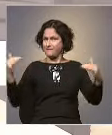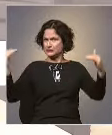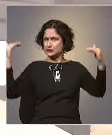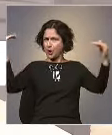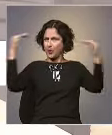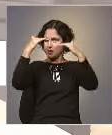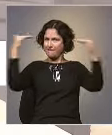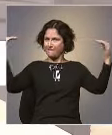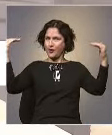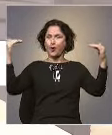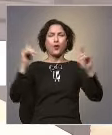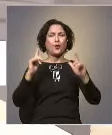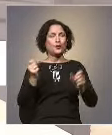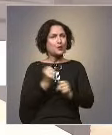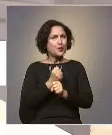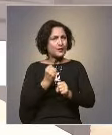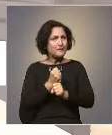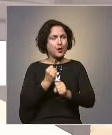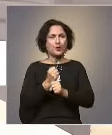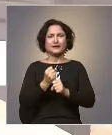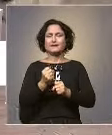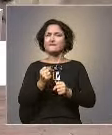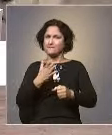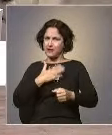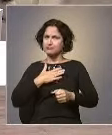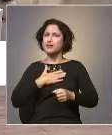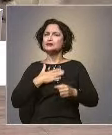казал, които работят в нашия университет, в други